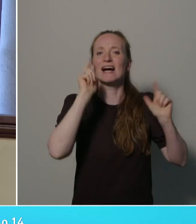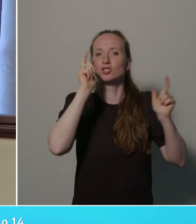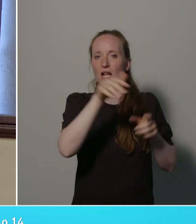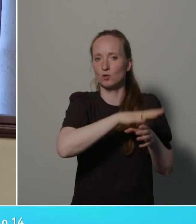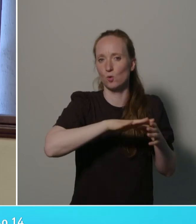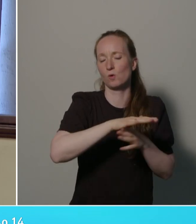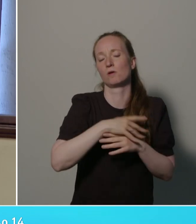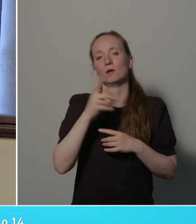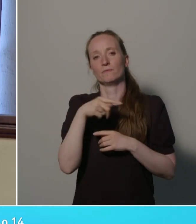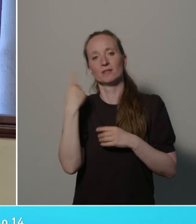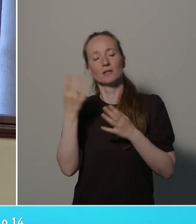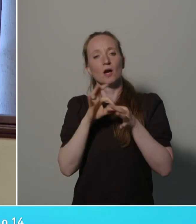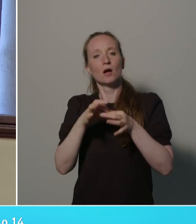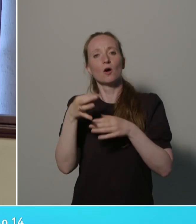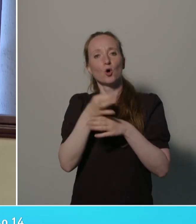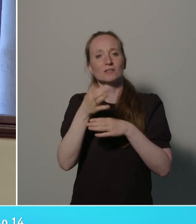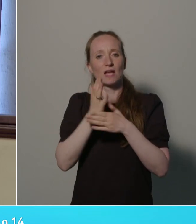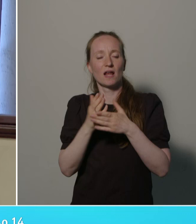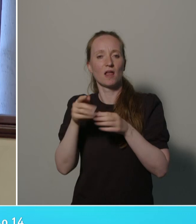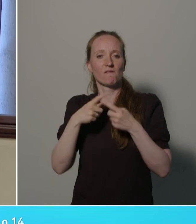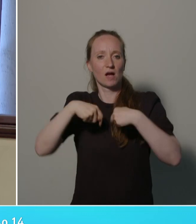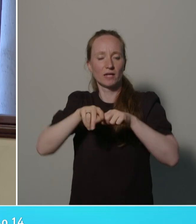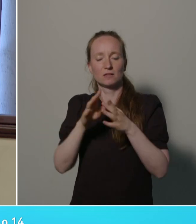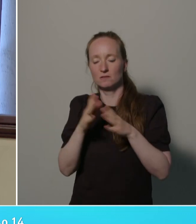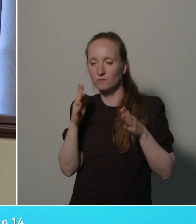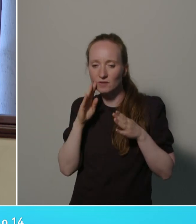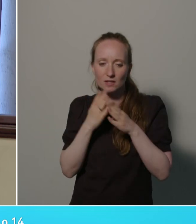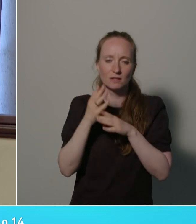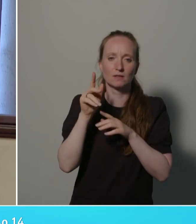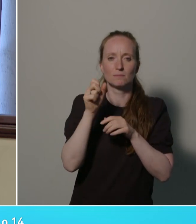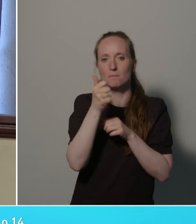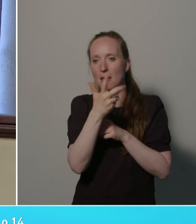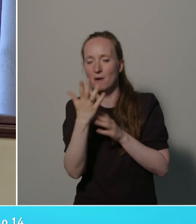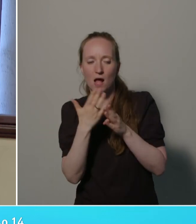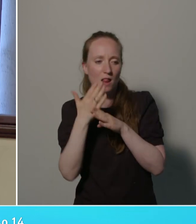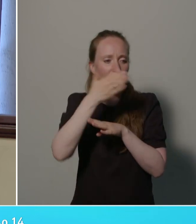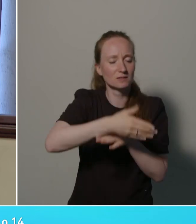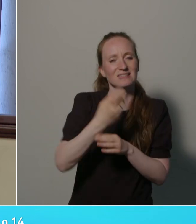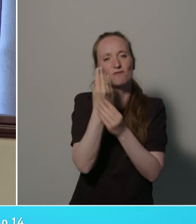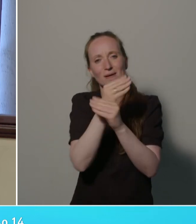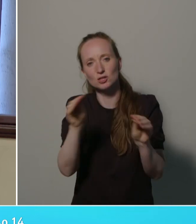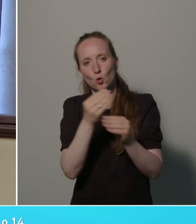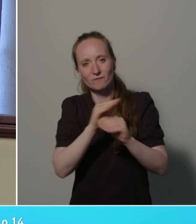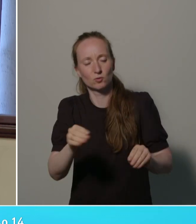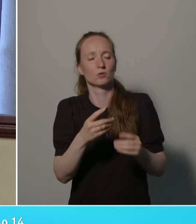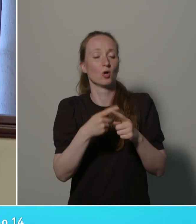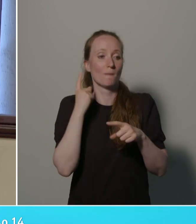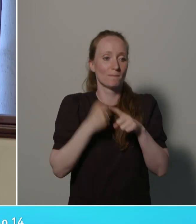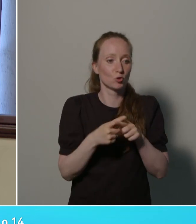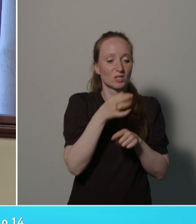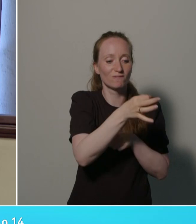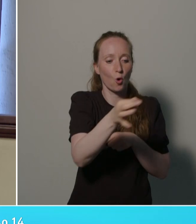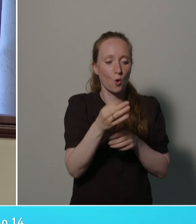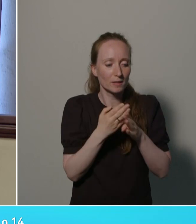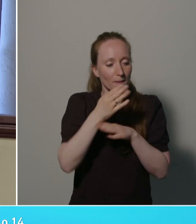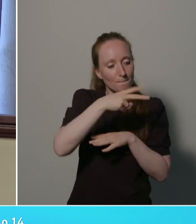haben Vorortbegehungen mal von der Fläche gemacht. Da ist der eine oder andere mitgegangen. Und wir haben natürlich, und der Christian Gerlitz hat es ja